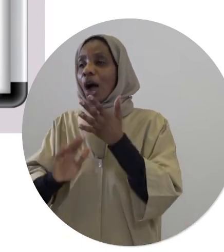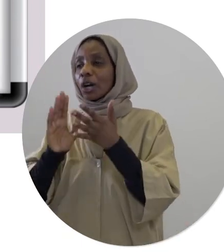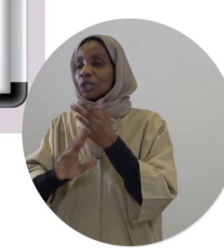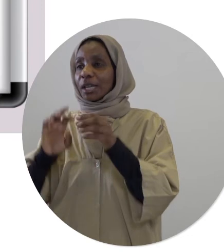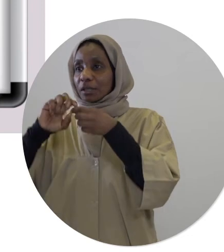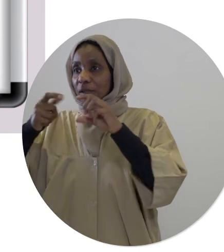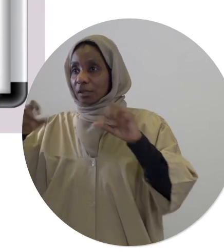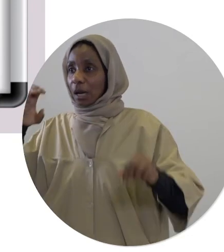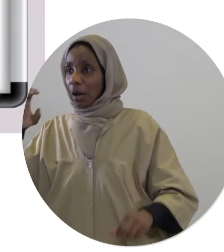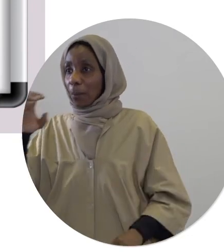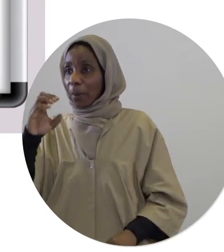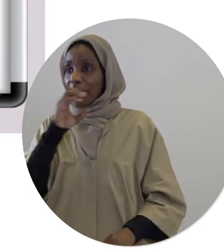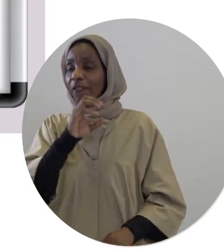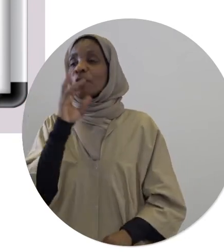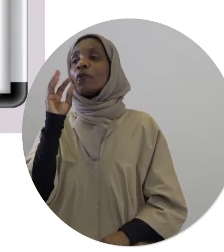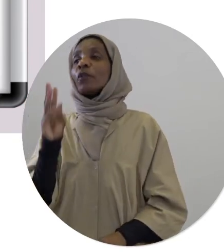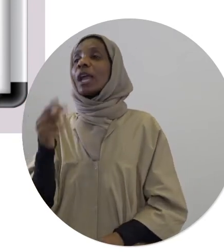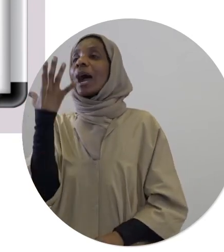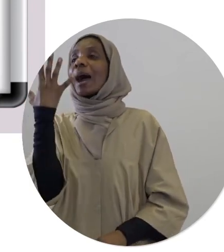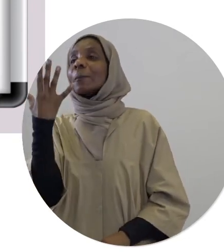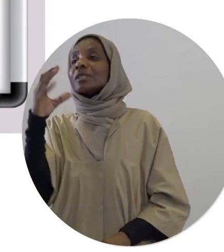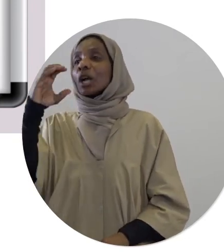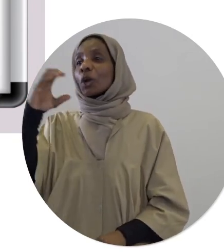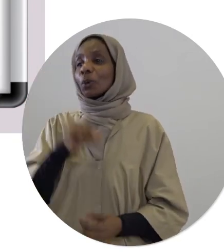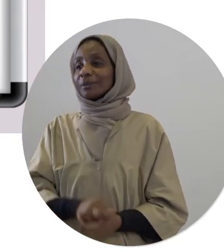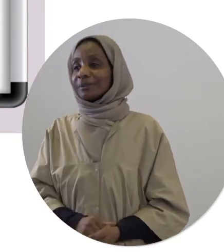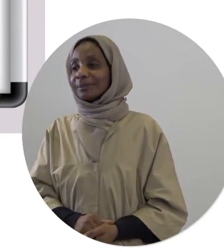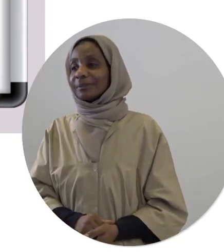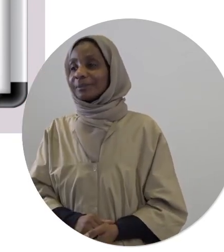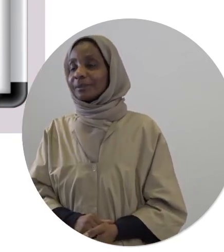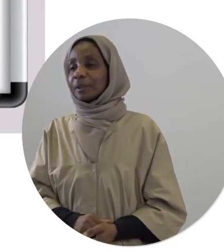مثال، لدي سلسلة مكونة من خمس من ذرات الكربون،